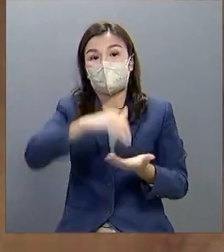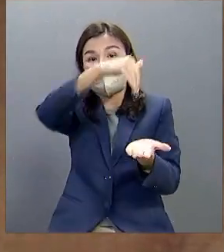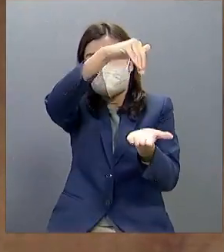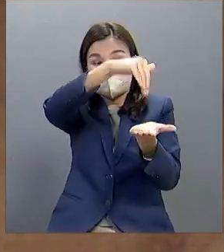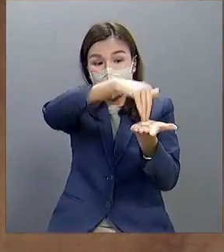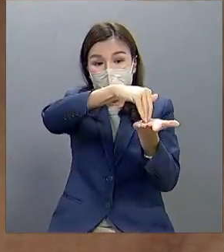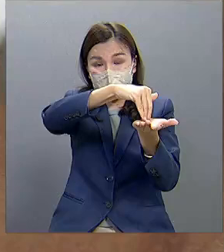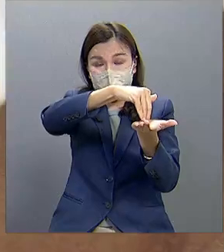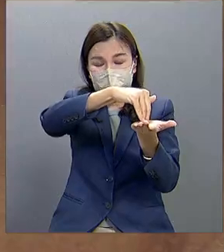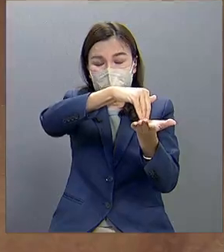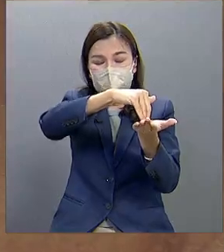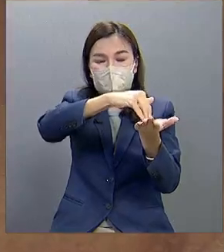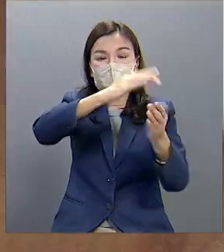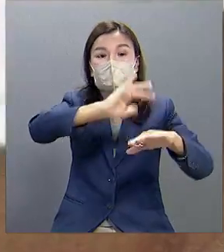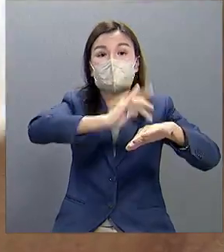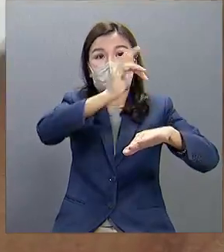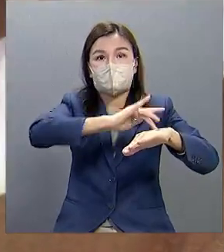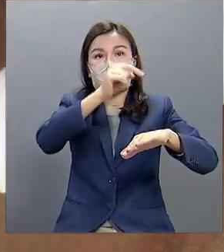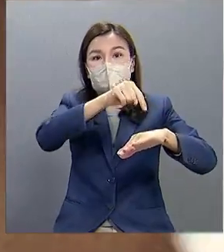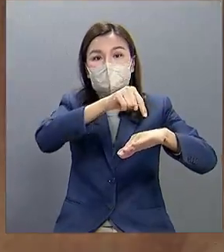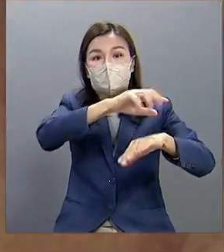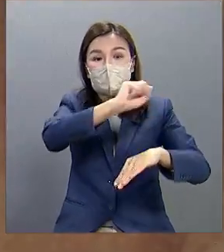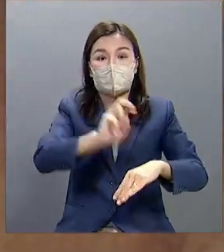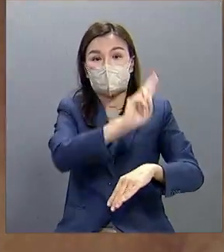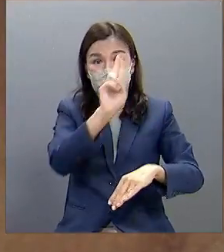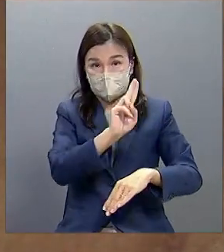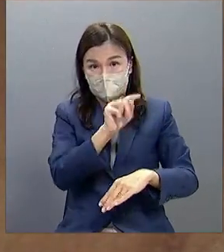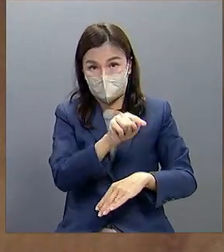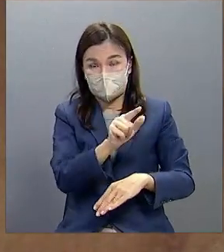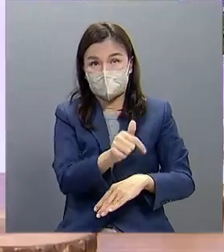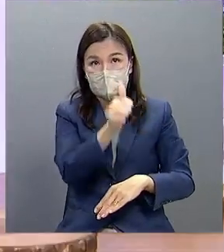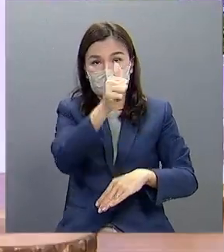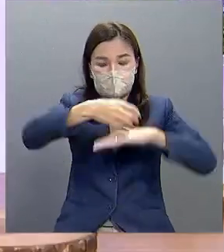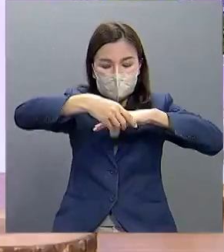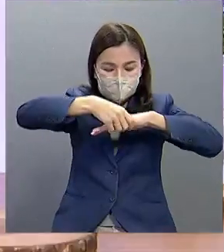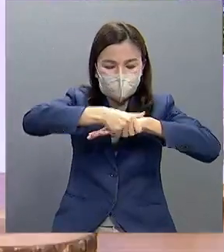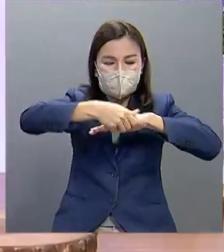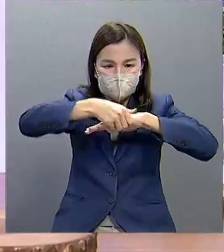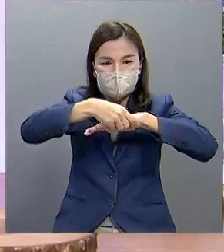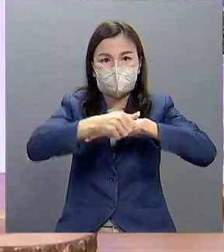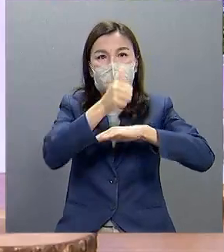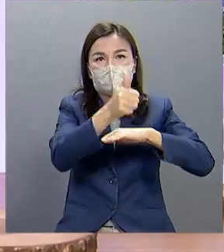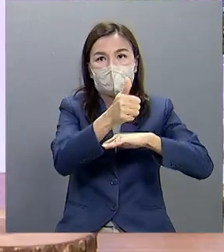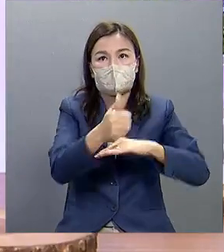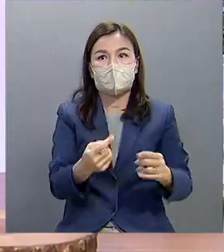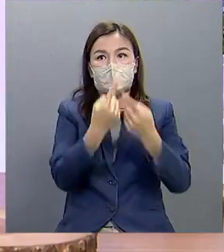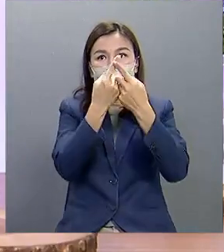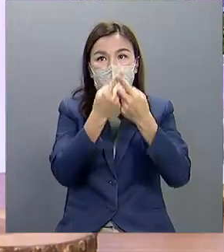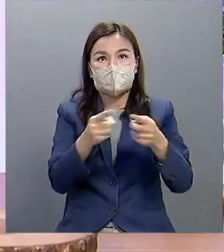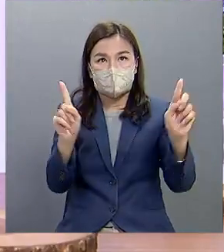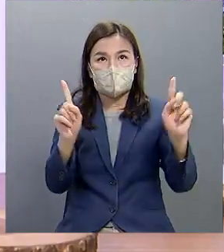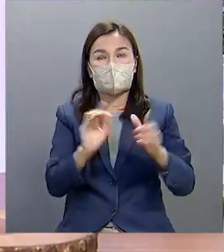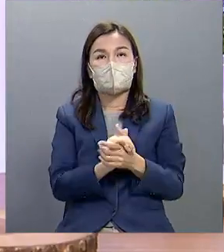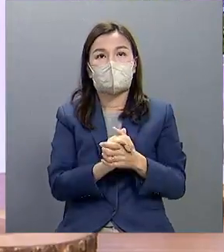ากทำให้เป็นมิลบาร์ก็สามารถนำสูตรในลักษณะนี้เอาไปทำเป็นน้ำมันนวดตัวได้นะคะแต่ถ้าใครอยากทำให้มันเป็นน้ำนมส